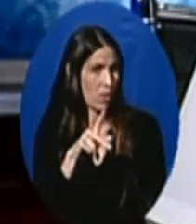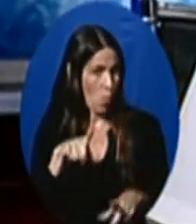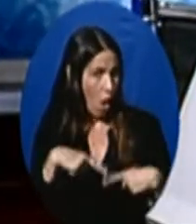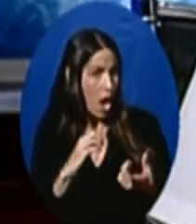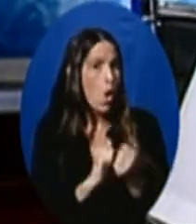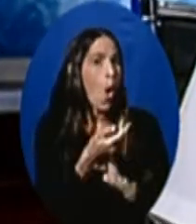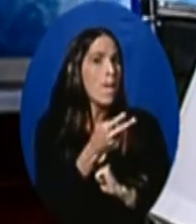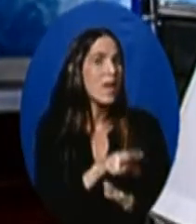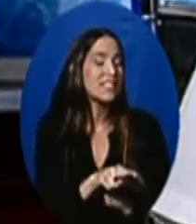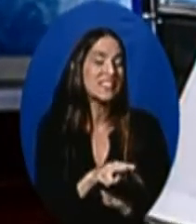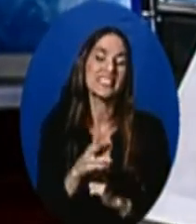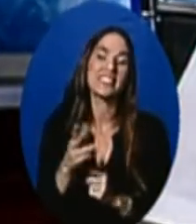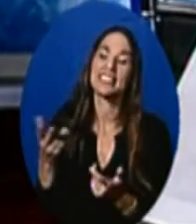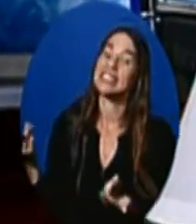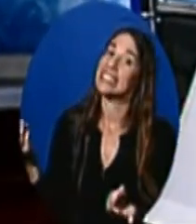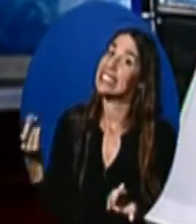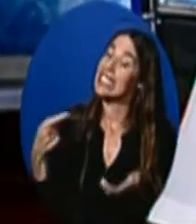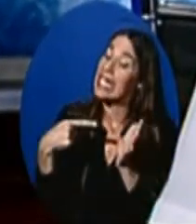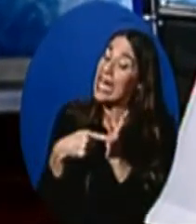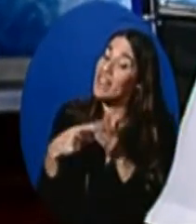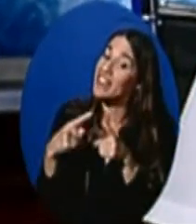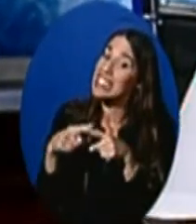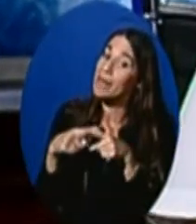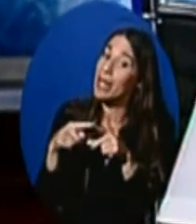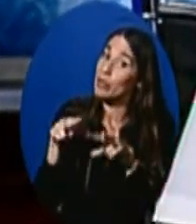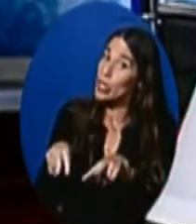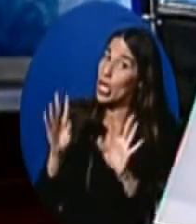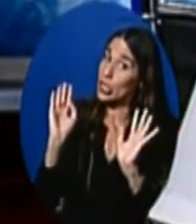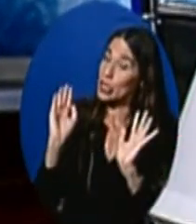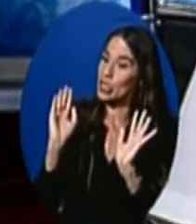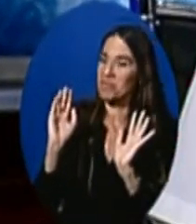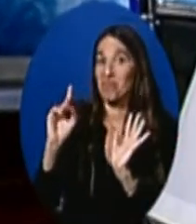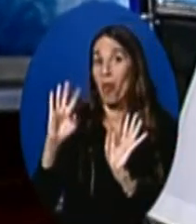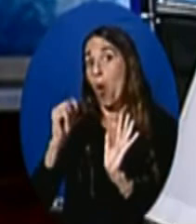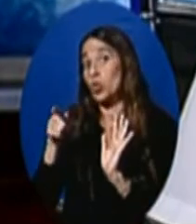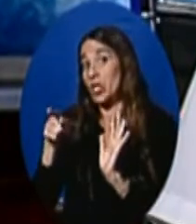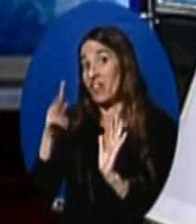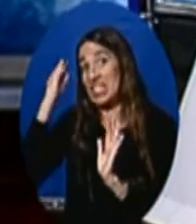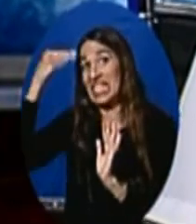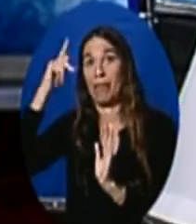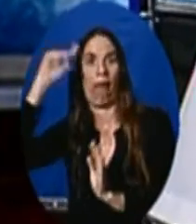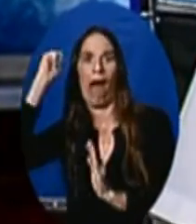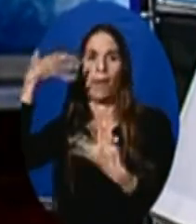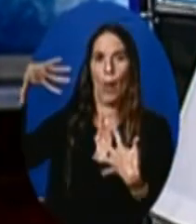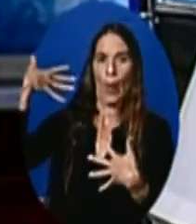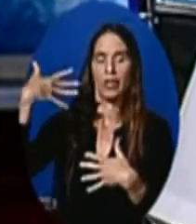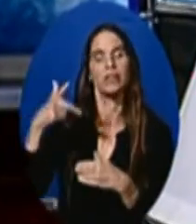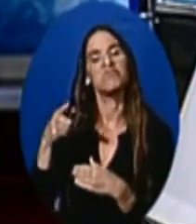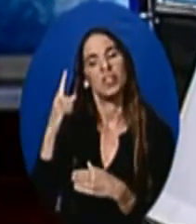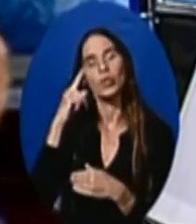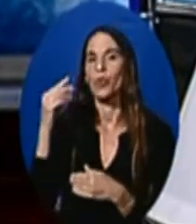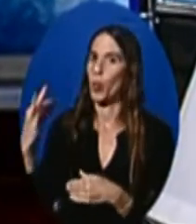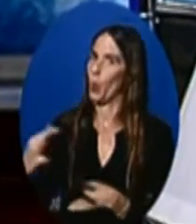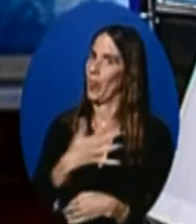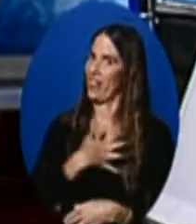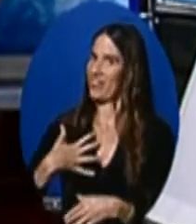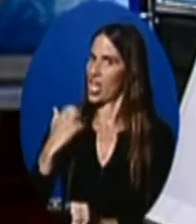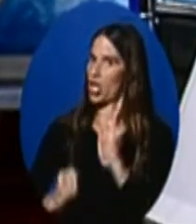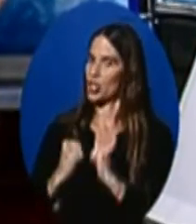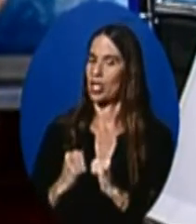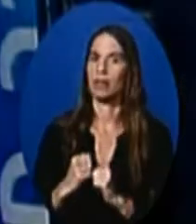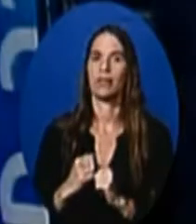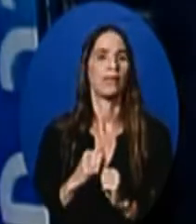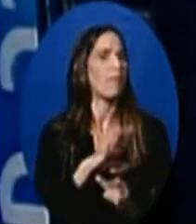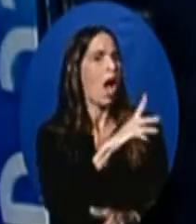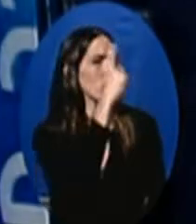מי הרע בג'אר? כן, אני חושב שלפי הסימנים שיש, אלא אם כן איזשהו תחכום רב אצל הפלסטינים, אני מניח שהוא לפחות נפגע קשה. ואת חושבת? אני